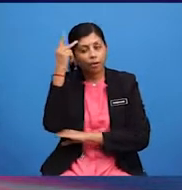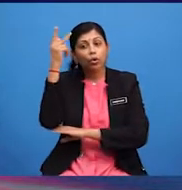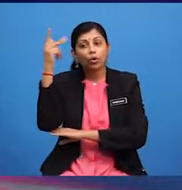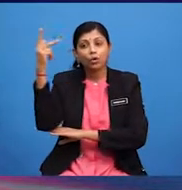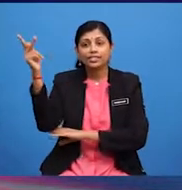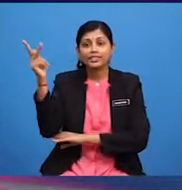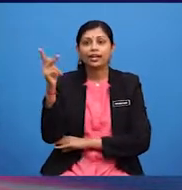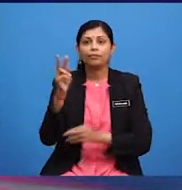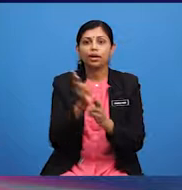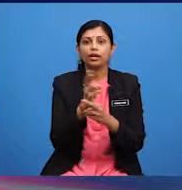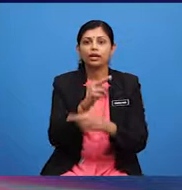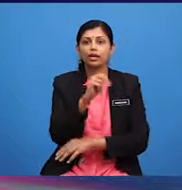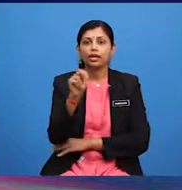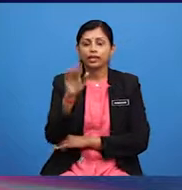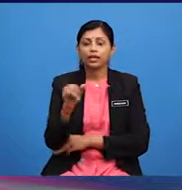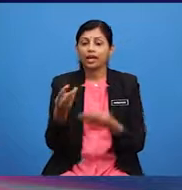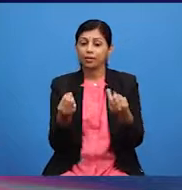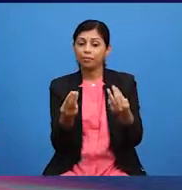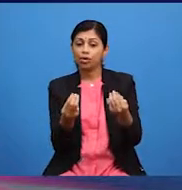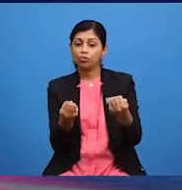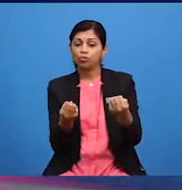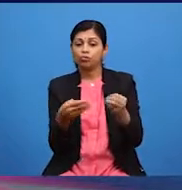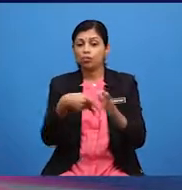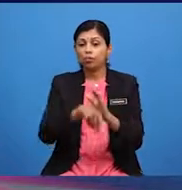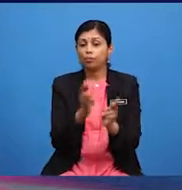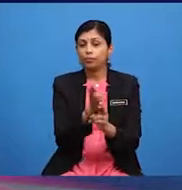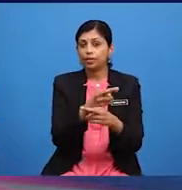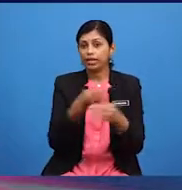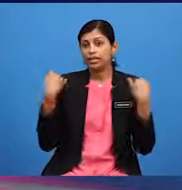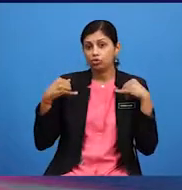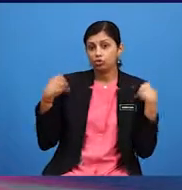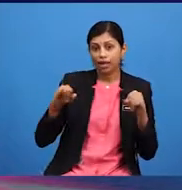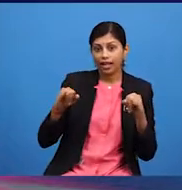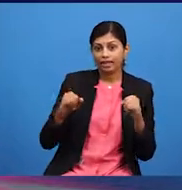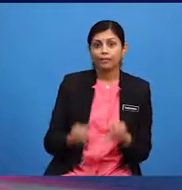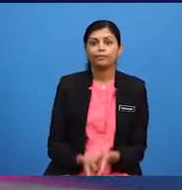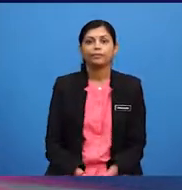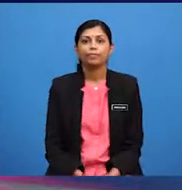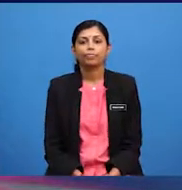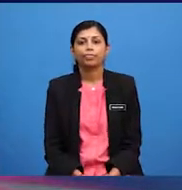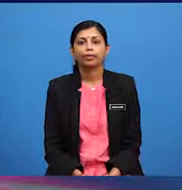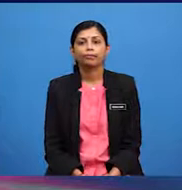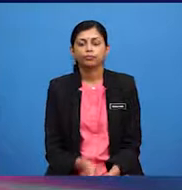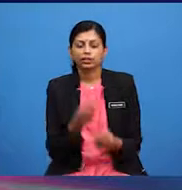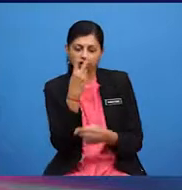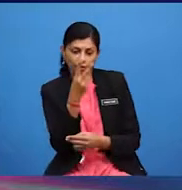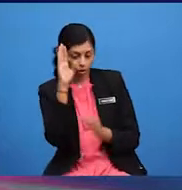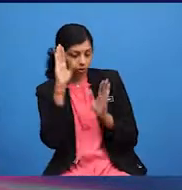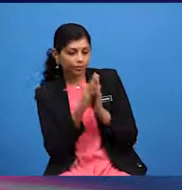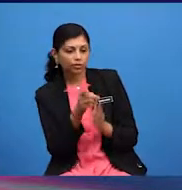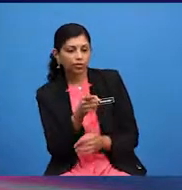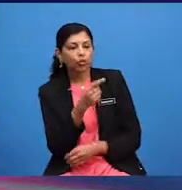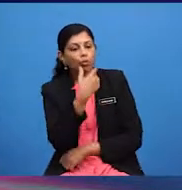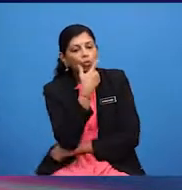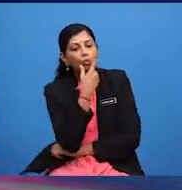rekaan yang ingin disampaikan oleh pereka dengan menekankan elemen